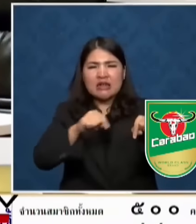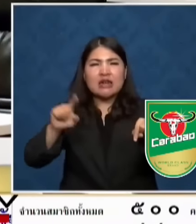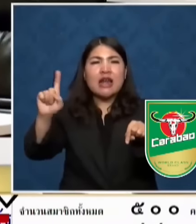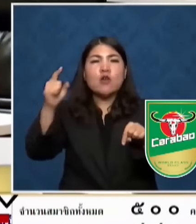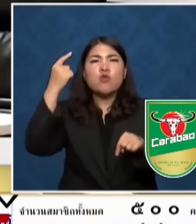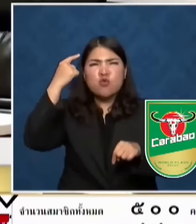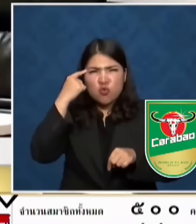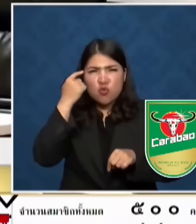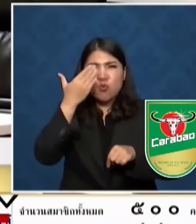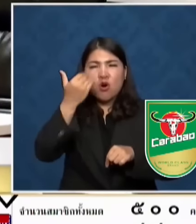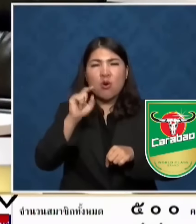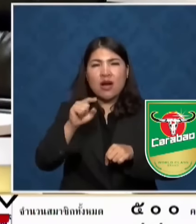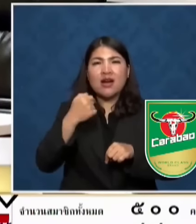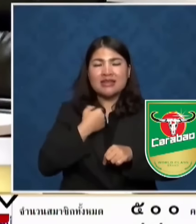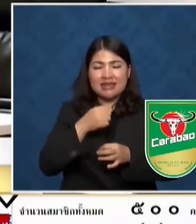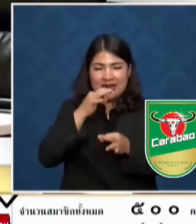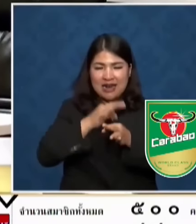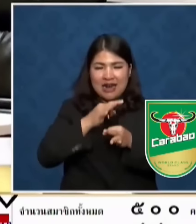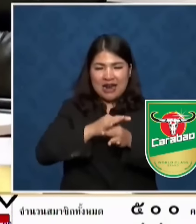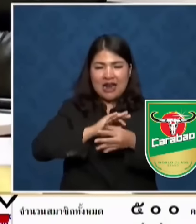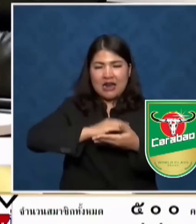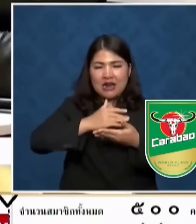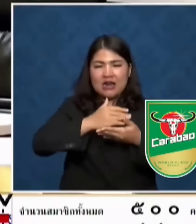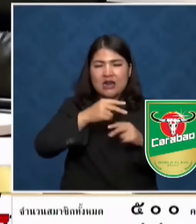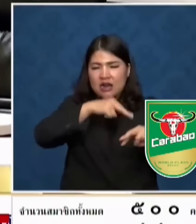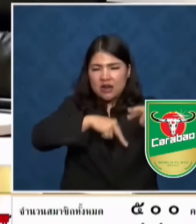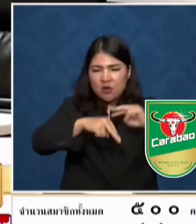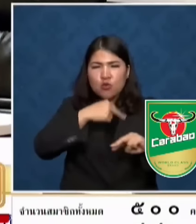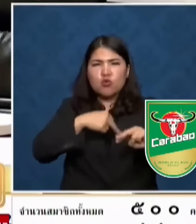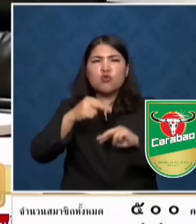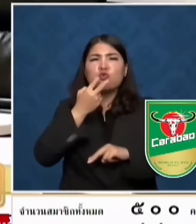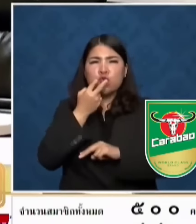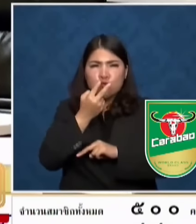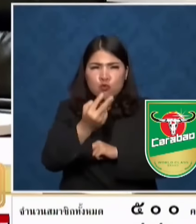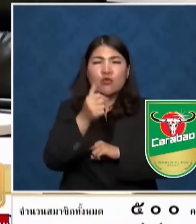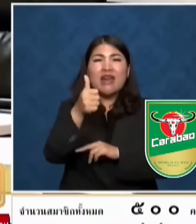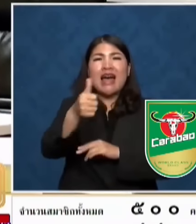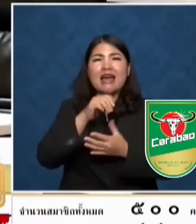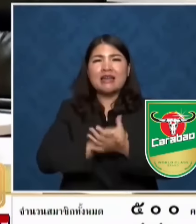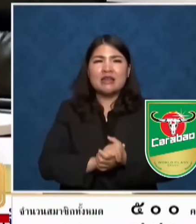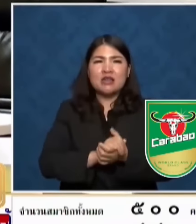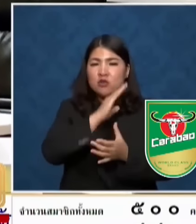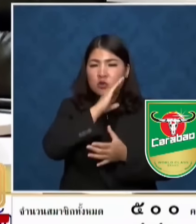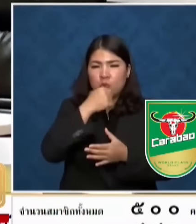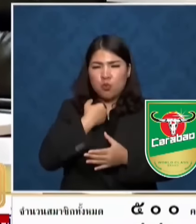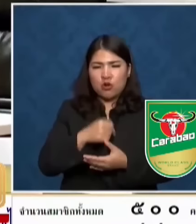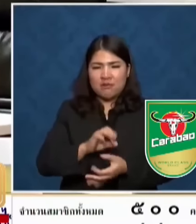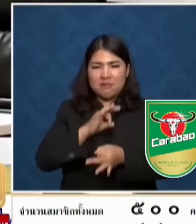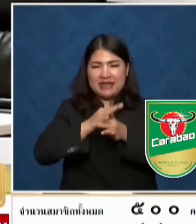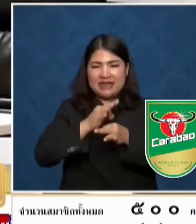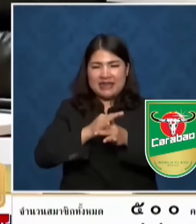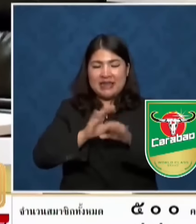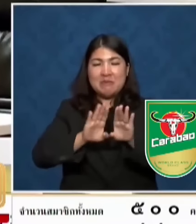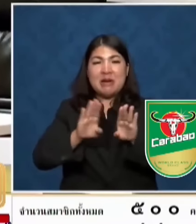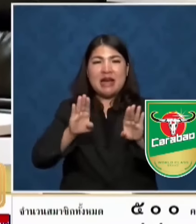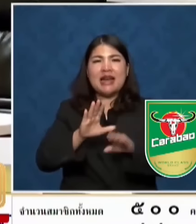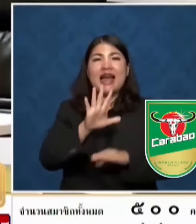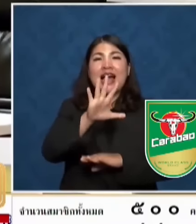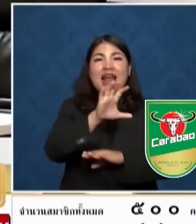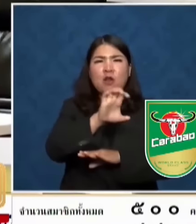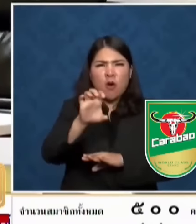ารเนี่ยสามารถเห็นทรานแซคชั่นที่เกิดขึ้นในแต่ละบัญชีได้ทุกทรานแซคชั่นเลยเปิดบัญชี500เปิดบัญชี